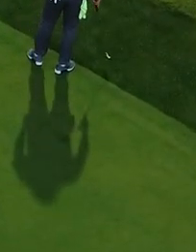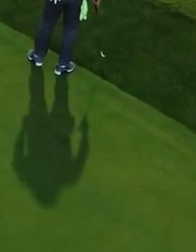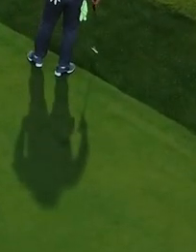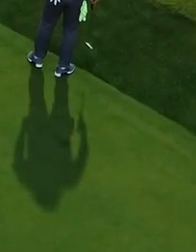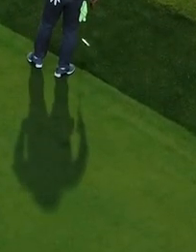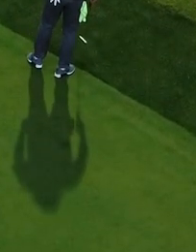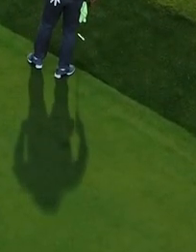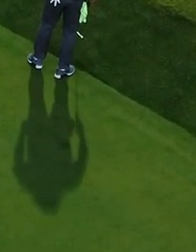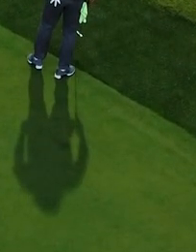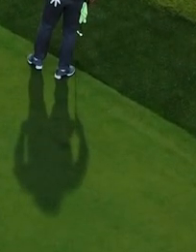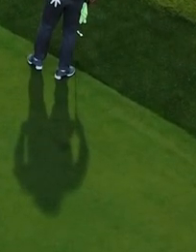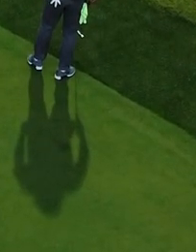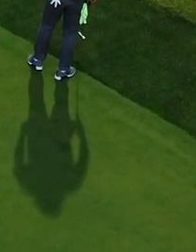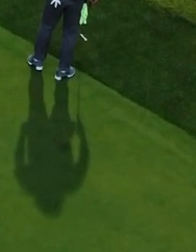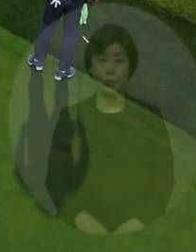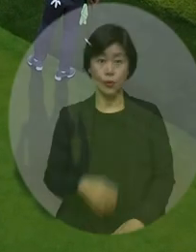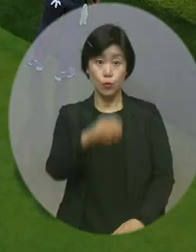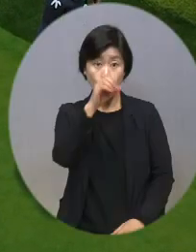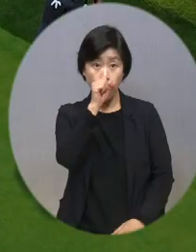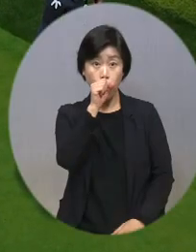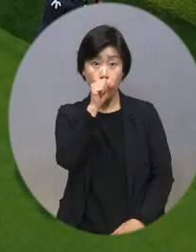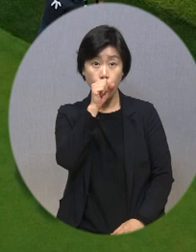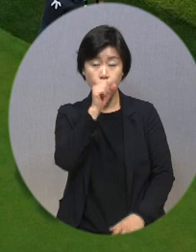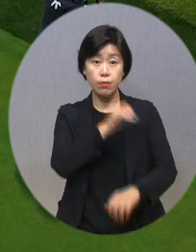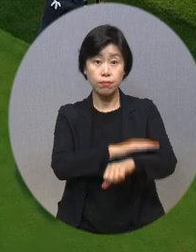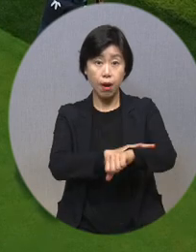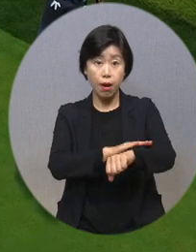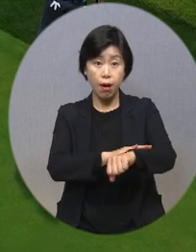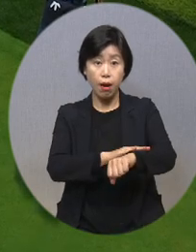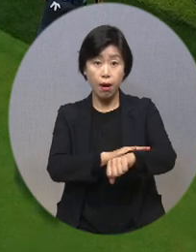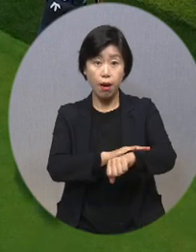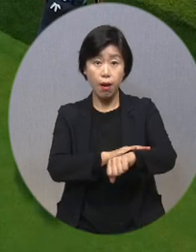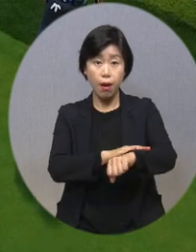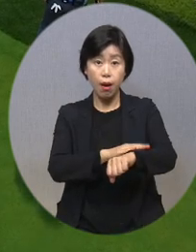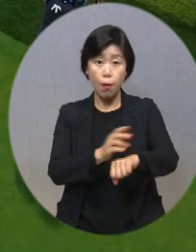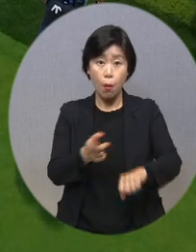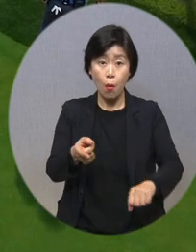오, 좋다. 우와, 우와, 우와,